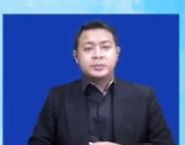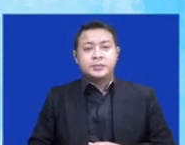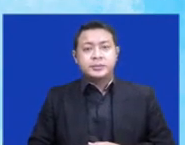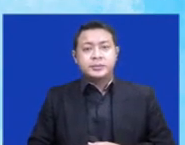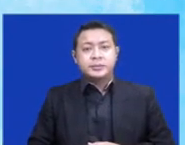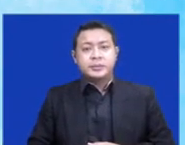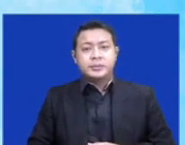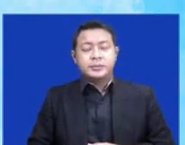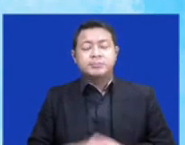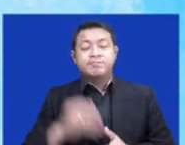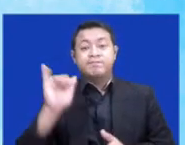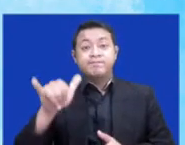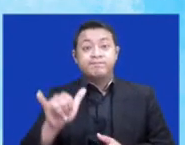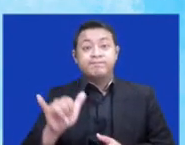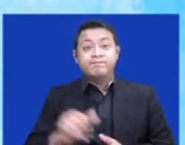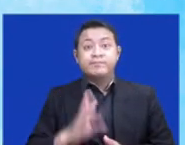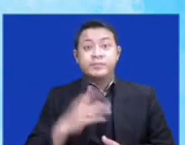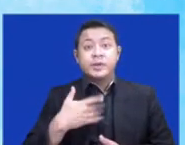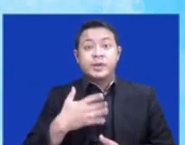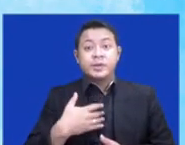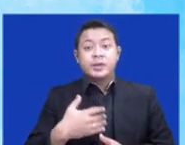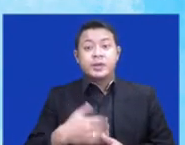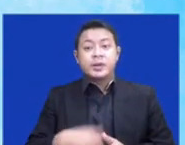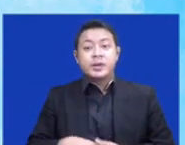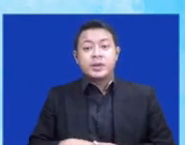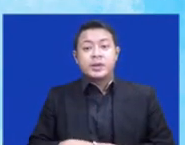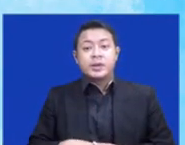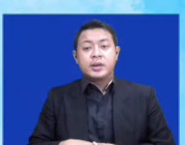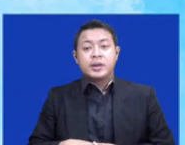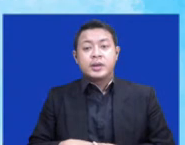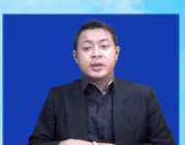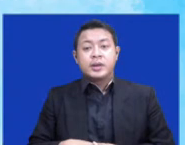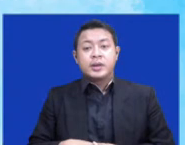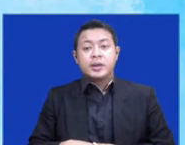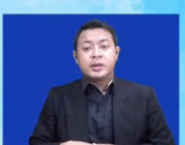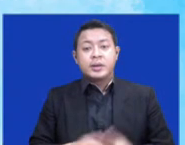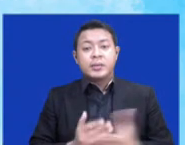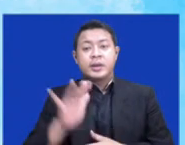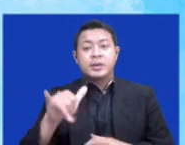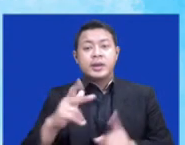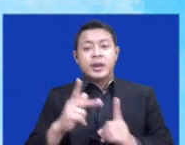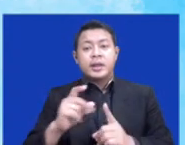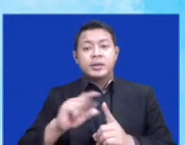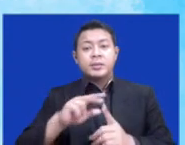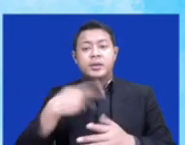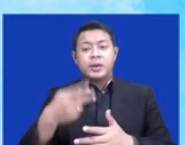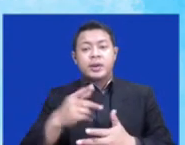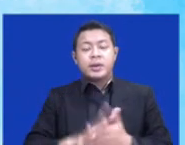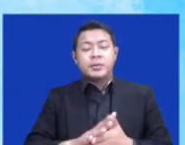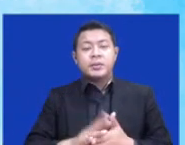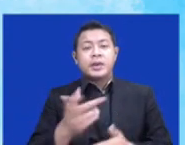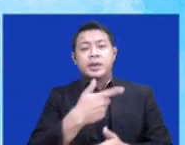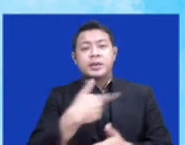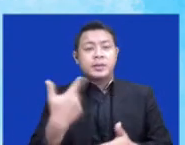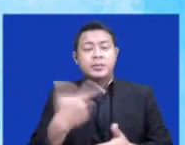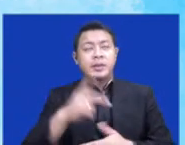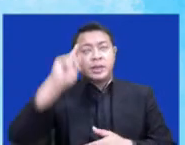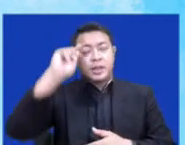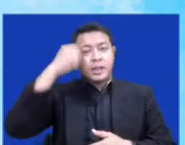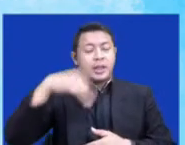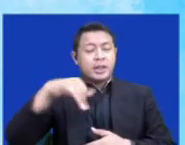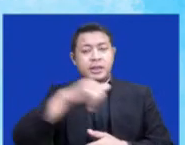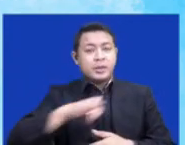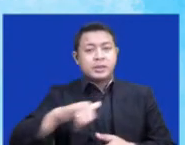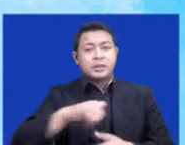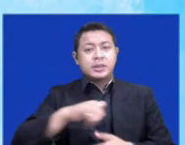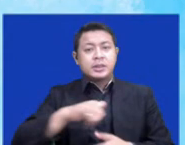Iya, yang pasti sih aku cuma bisa bilang bahwa dengan adanya Young Health Program ini jadi reminder aja sih buat aku pribadi dan juga buat